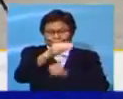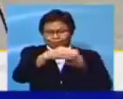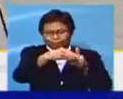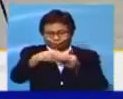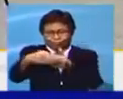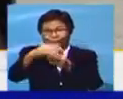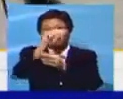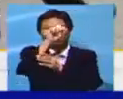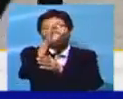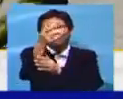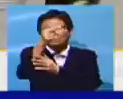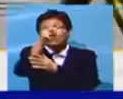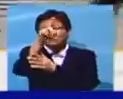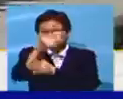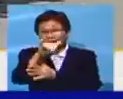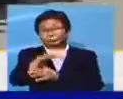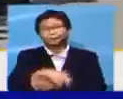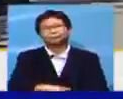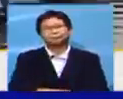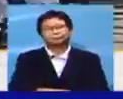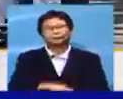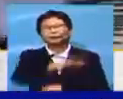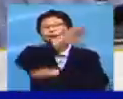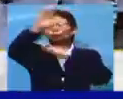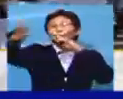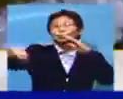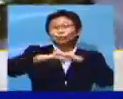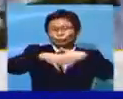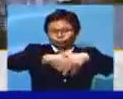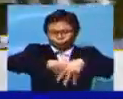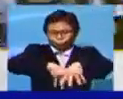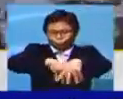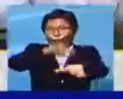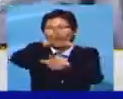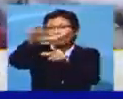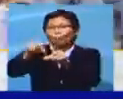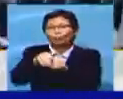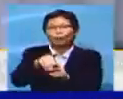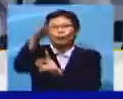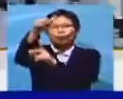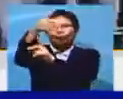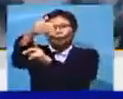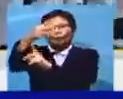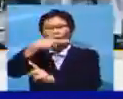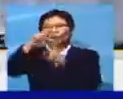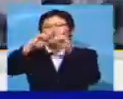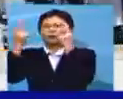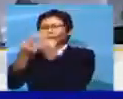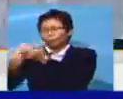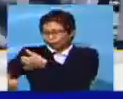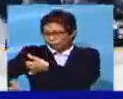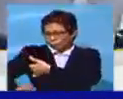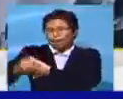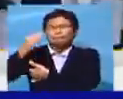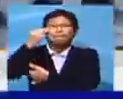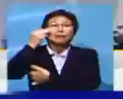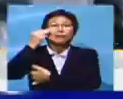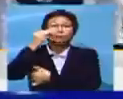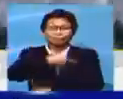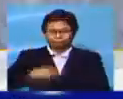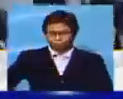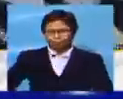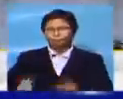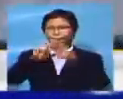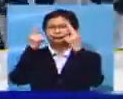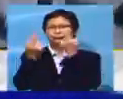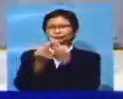Mohamad Affandi raja keseluruhan perbarisan melibatkan panji-panji rejimen Askar Melayu diraja